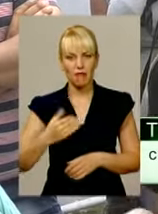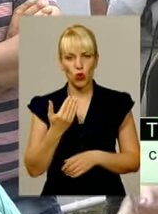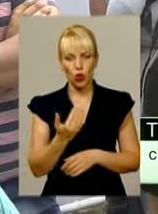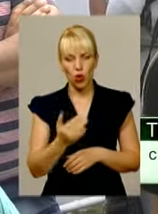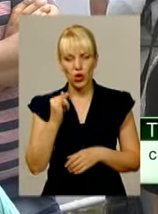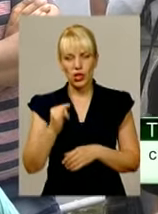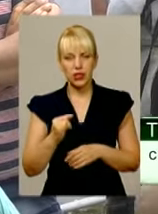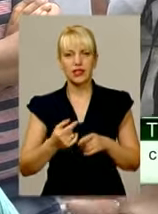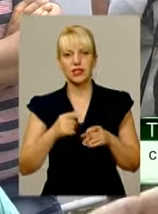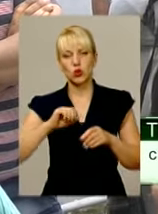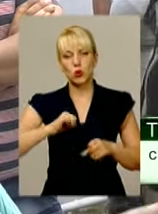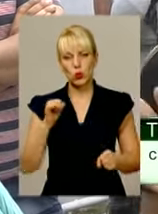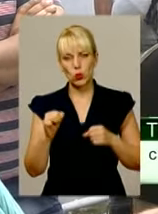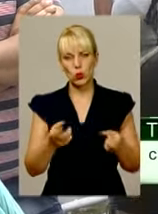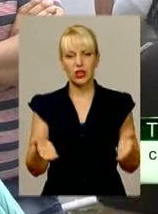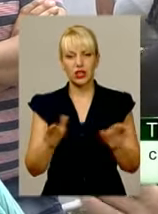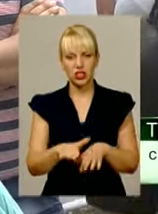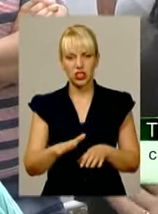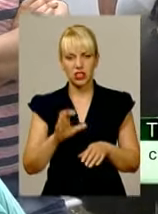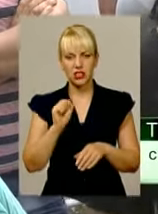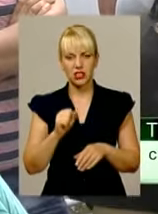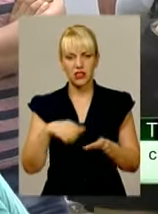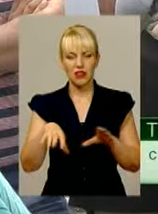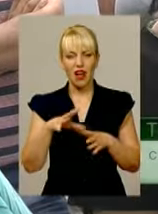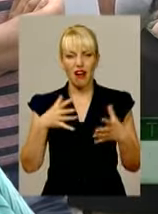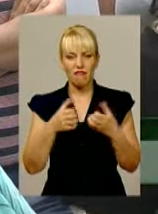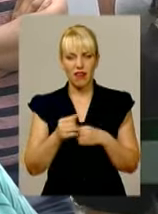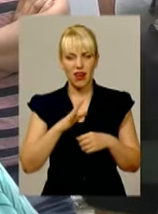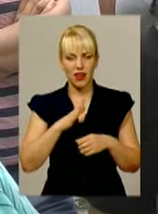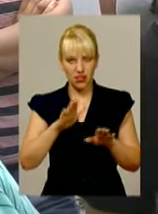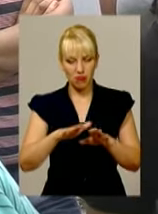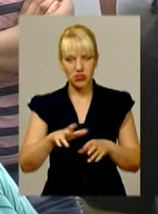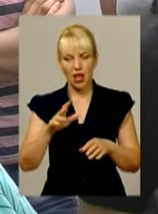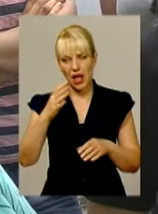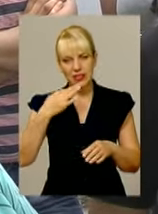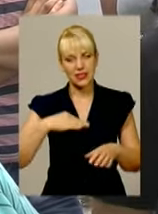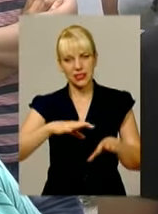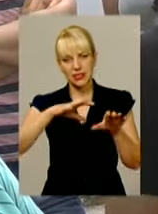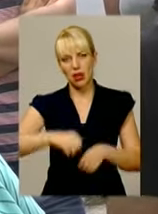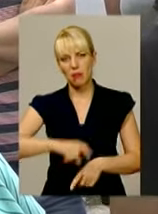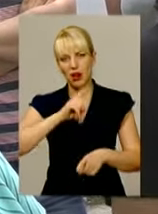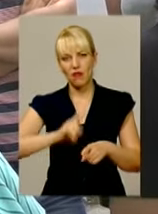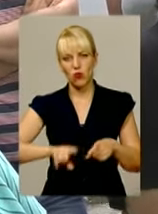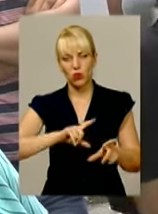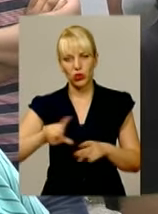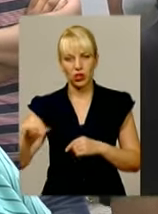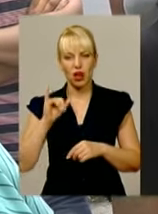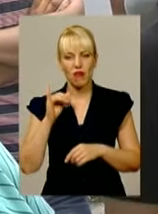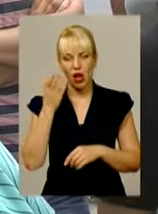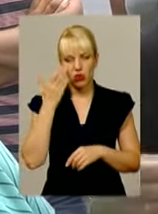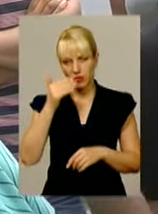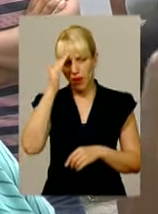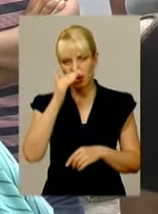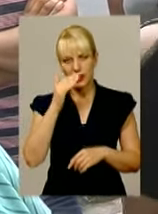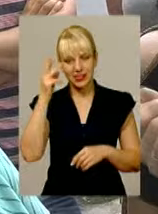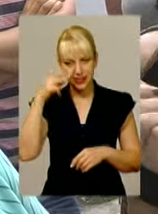Друг лишився і всі там лишилися, аварія вся була на місці, він просто забрав сина і поїхав. І бачила, коли дядько прийшов